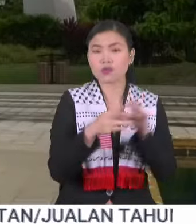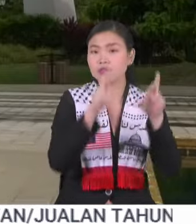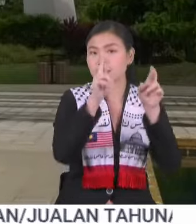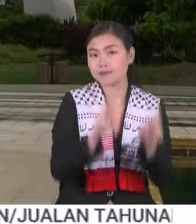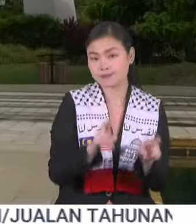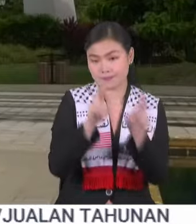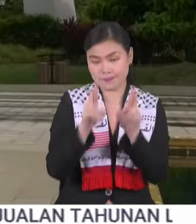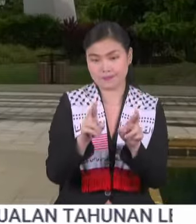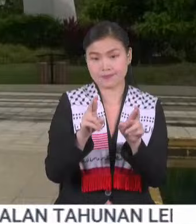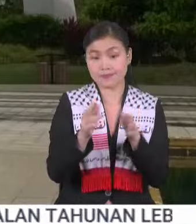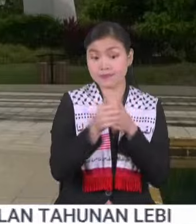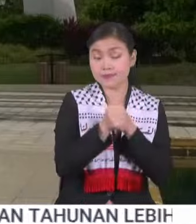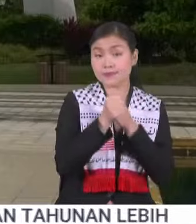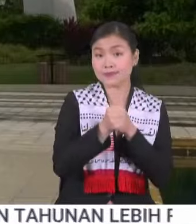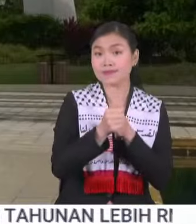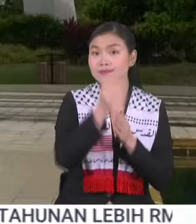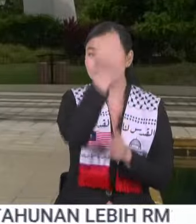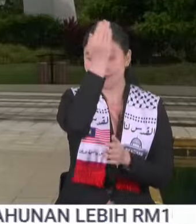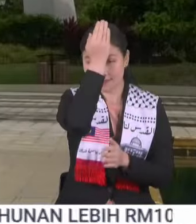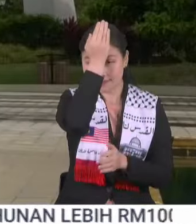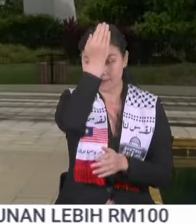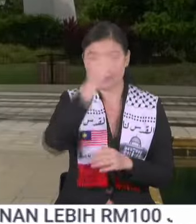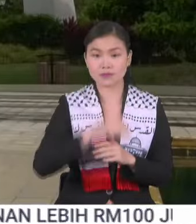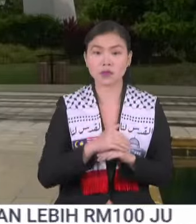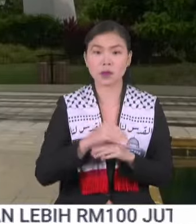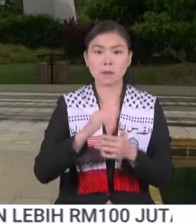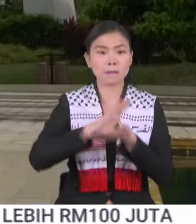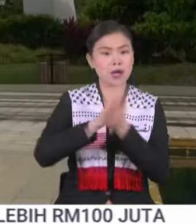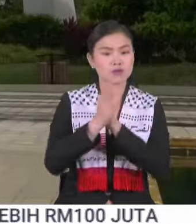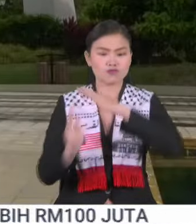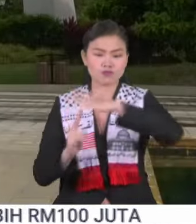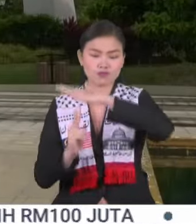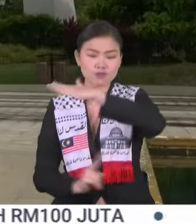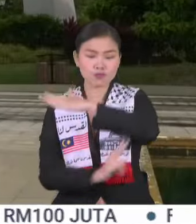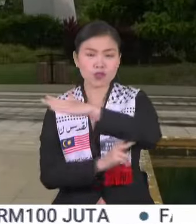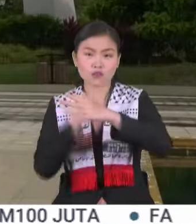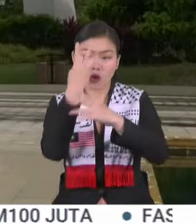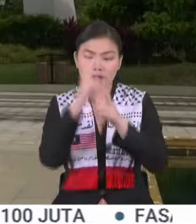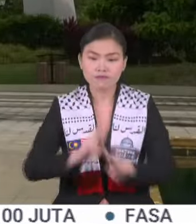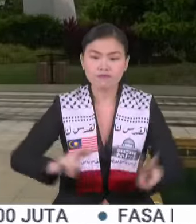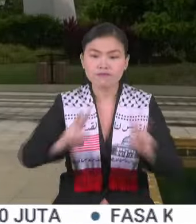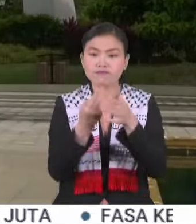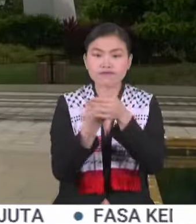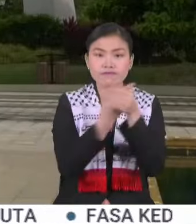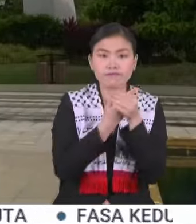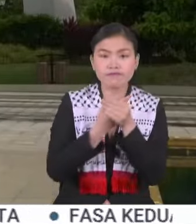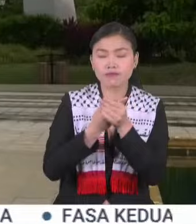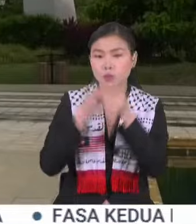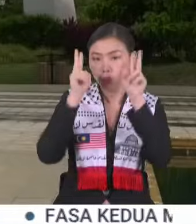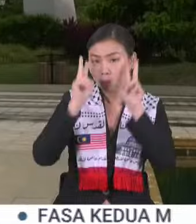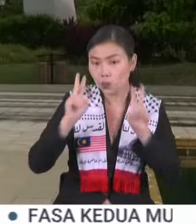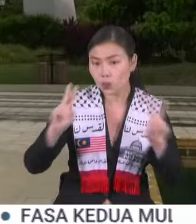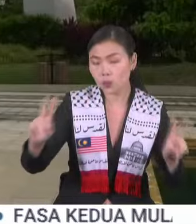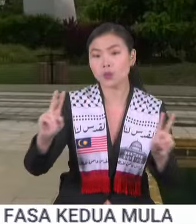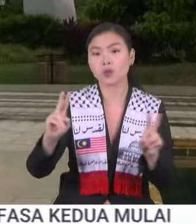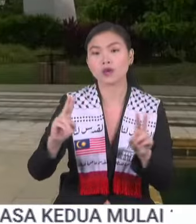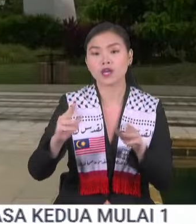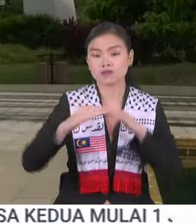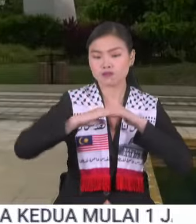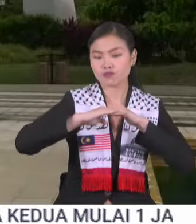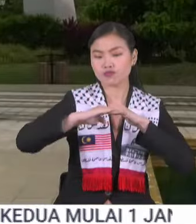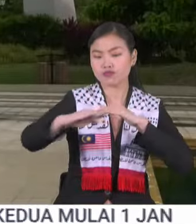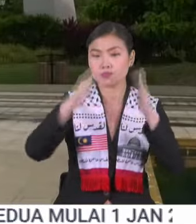rakyat. Kepimpinan baginda pula menjadi jambatan kepada nilai perpaduan, keharmonian serta kestabilan